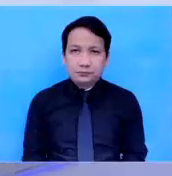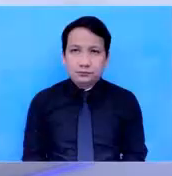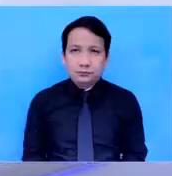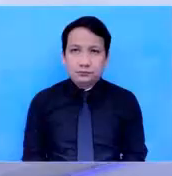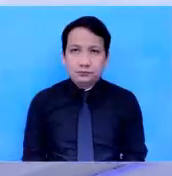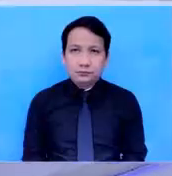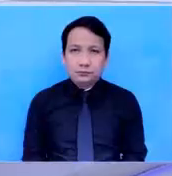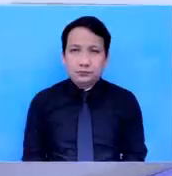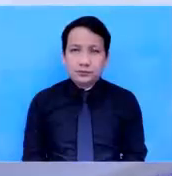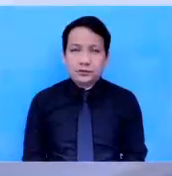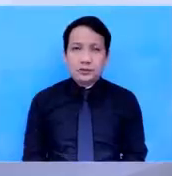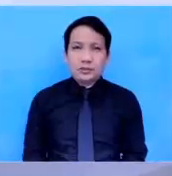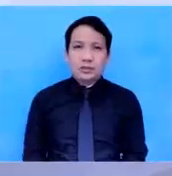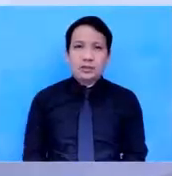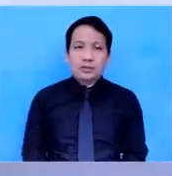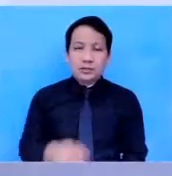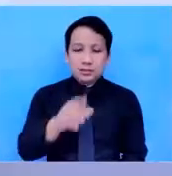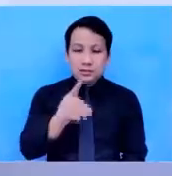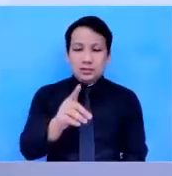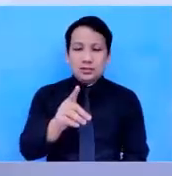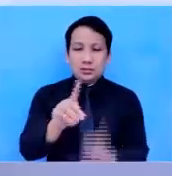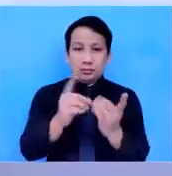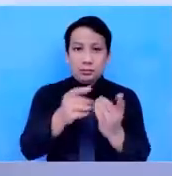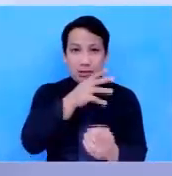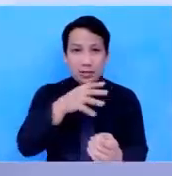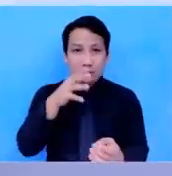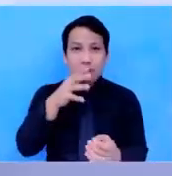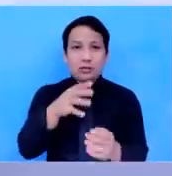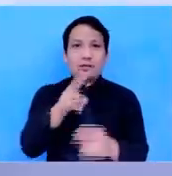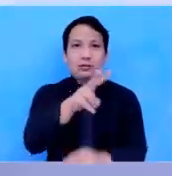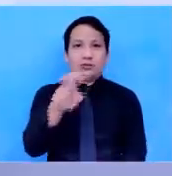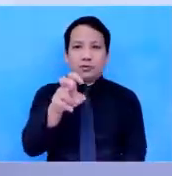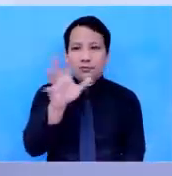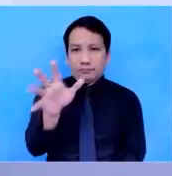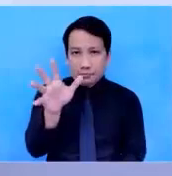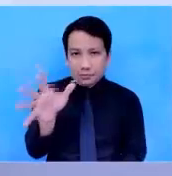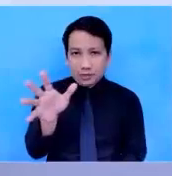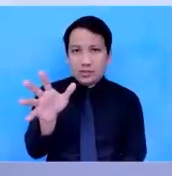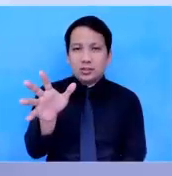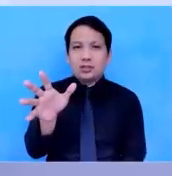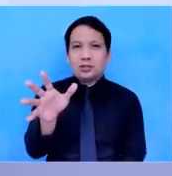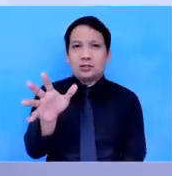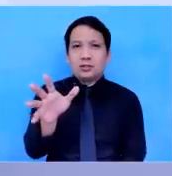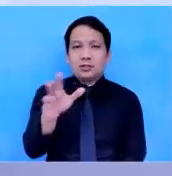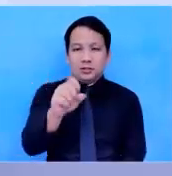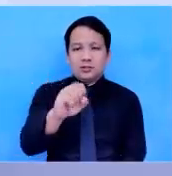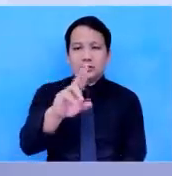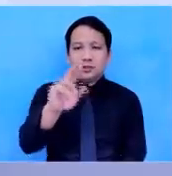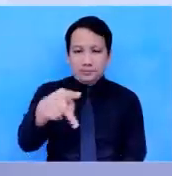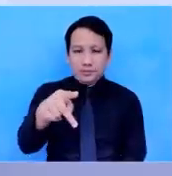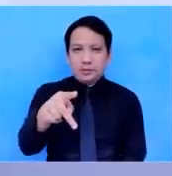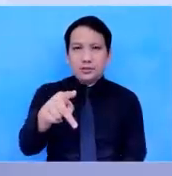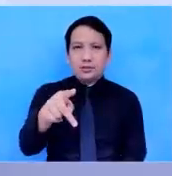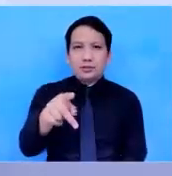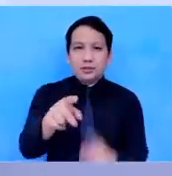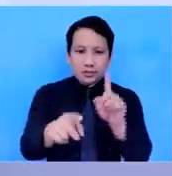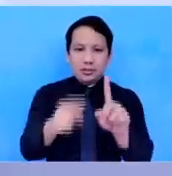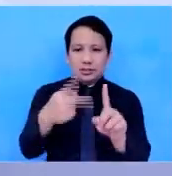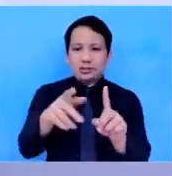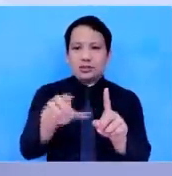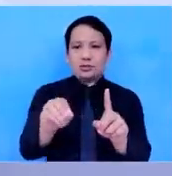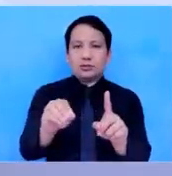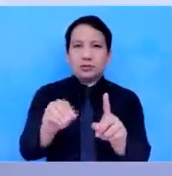Nagtakda na ang Department of Agriculture ng 250 pesos na suggested retail price sa kada kilo ng pulang